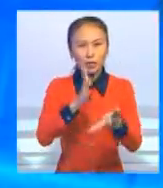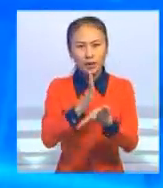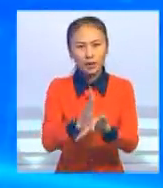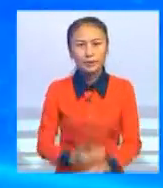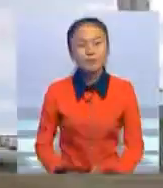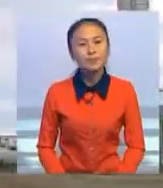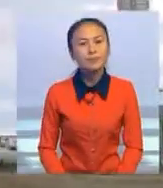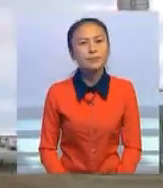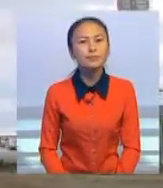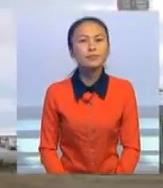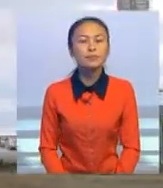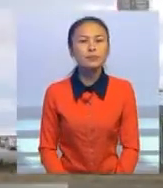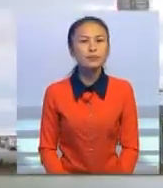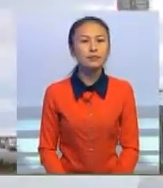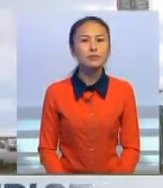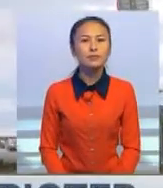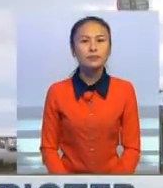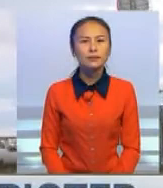тарқатады.